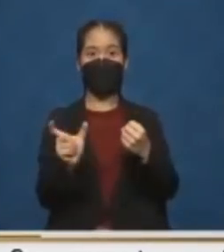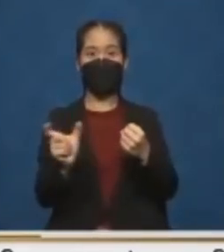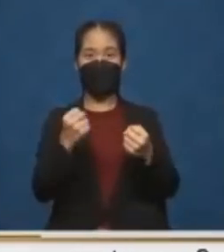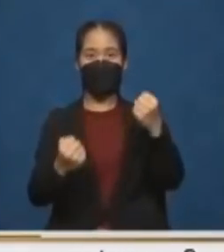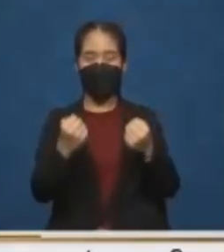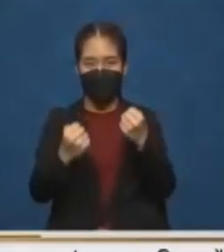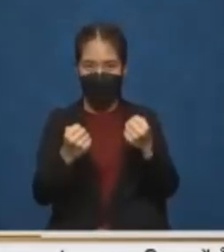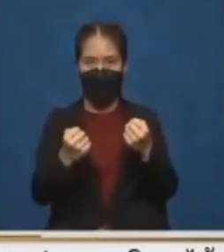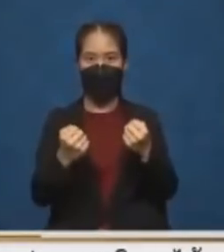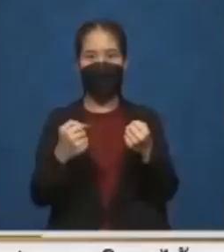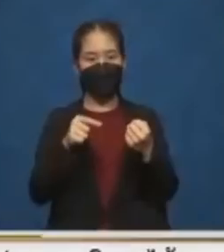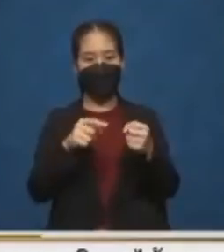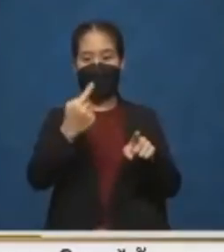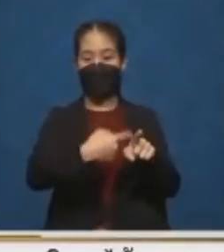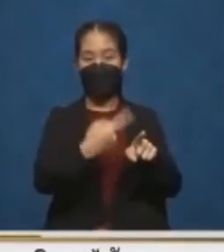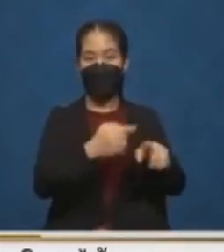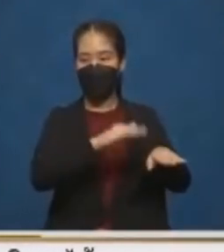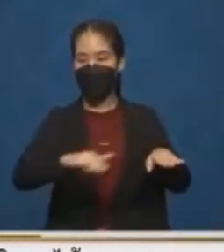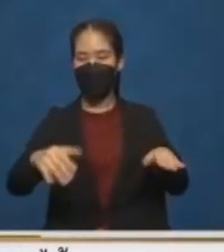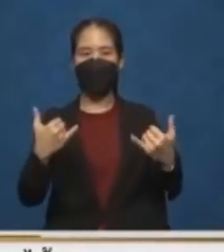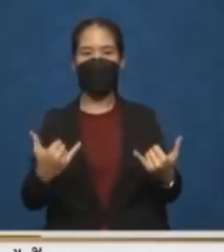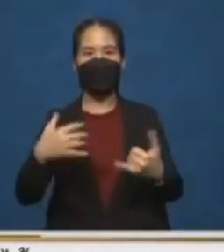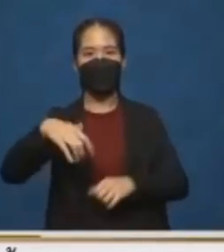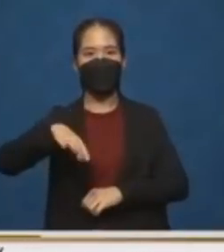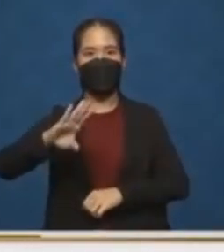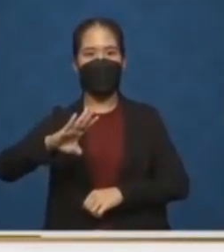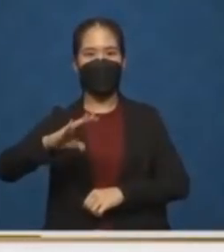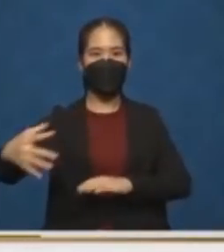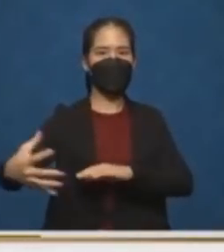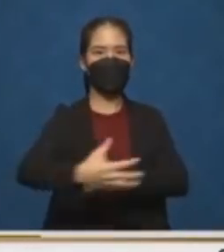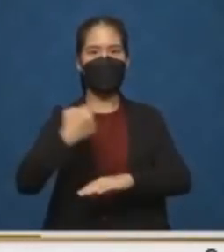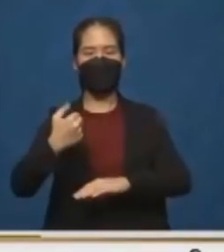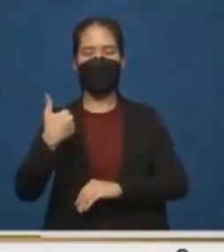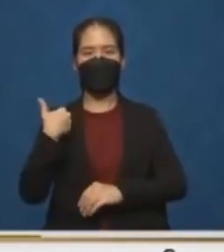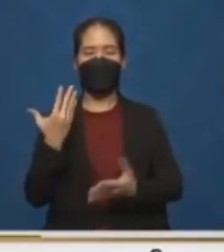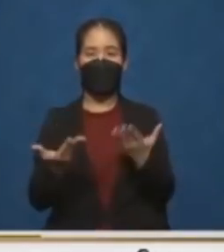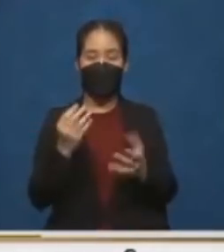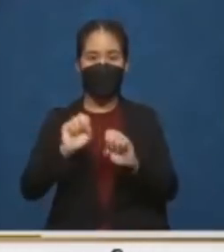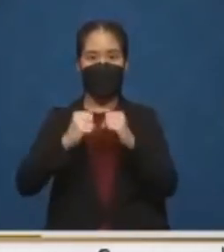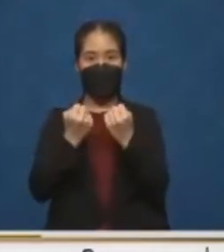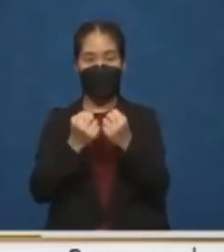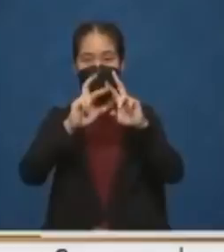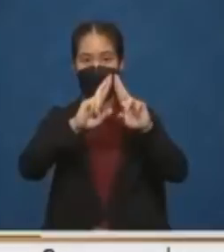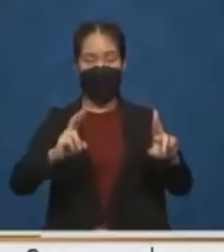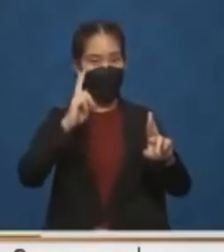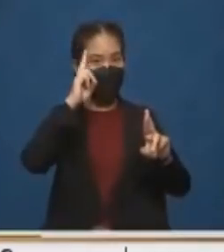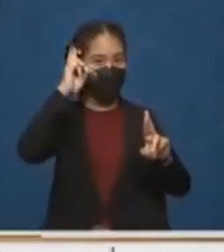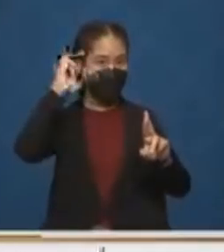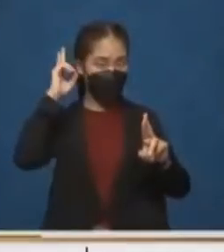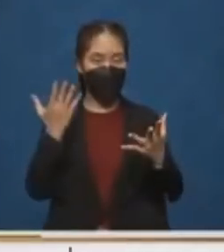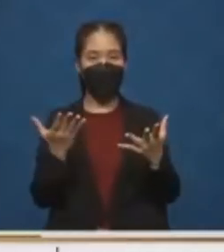บริษัทไแน้นไล้ตามยึดทุกวันสมาคร้เสิมสวยช่างตดผมโดย